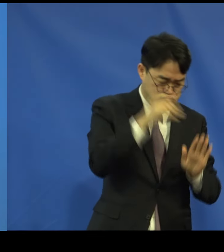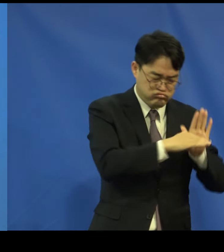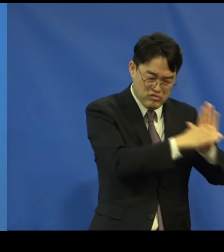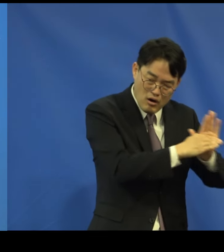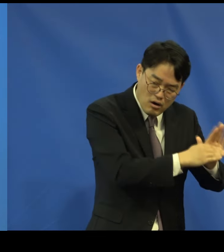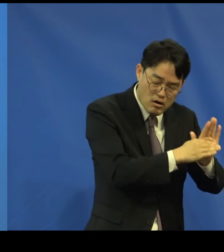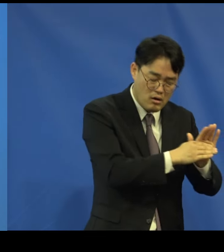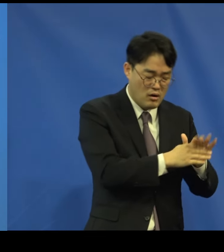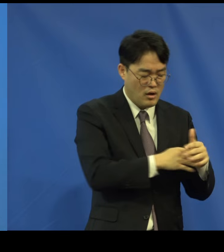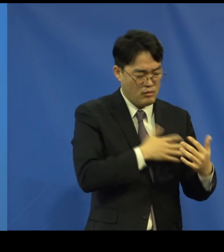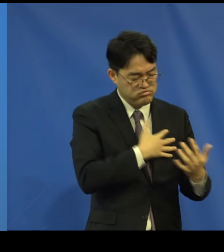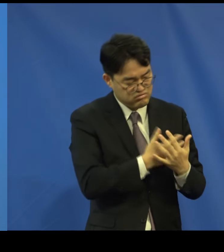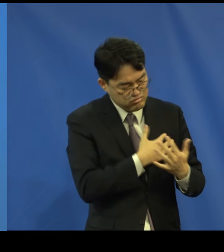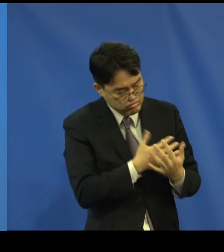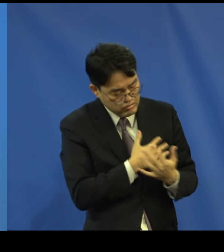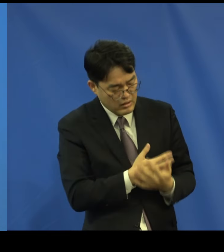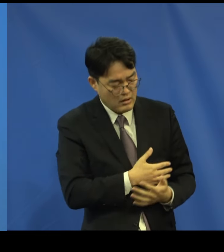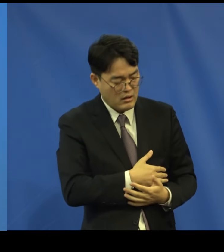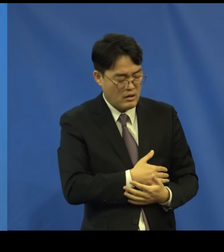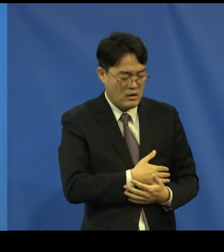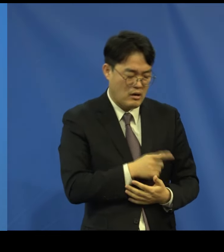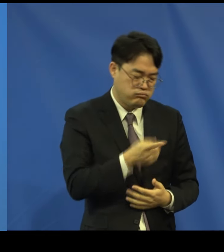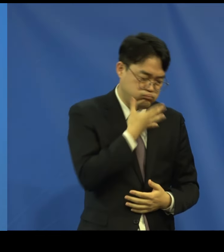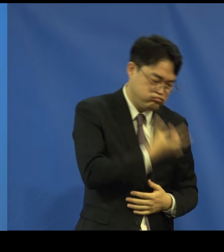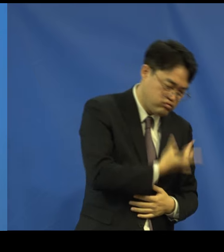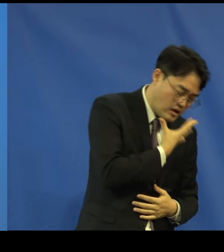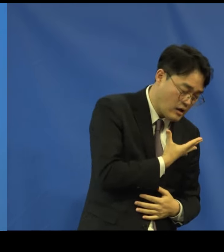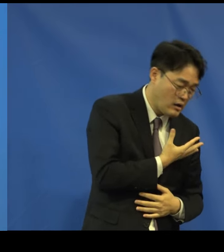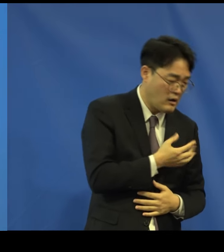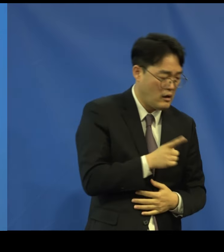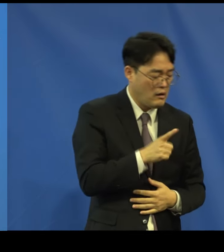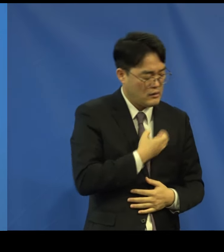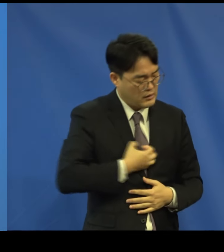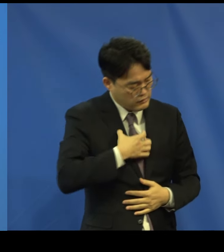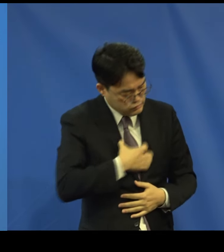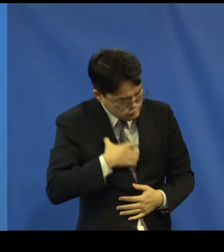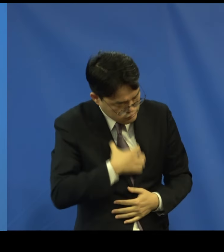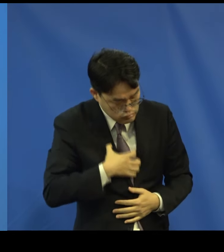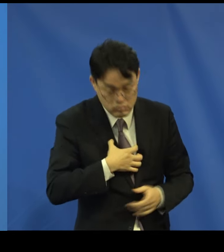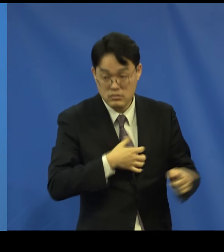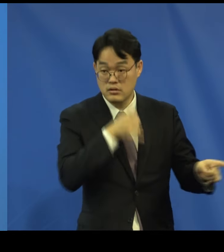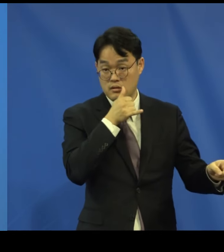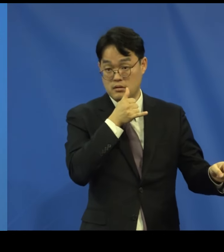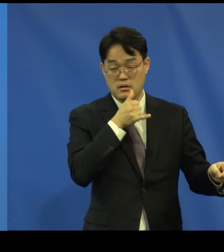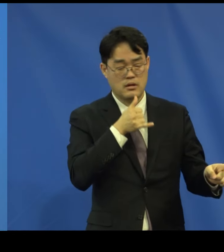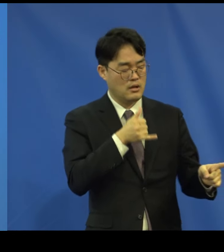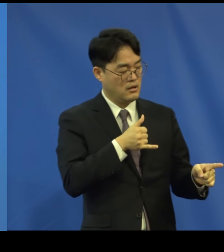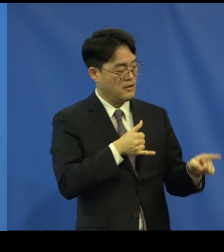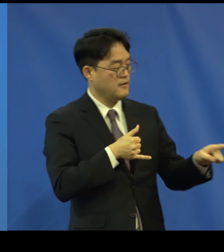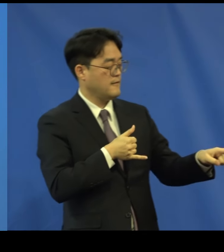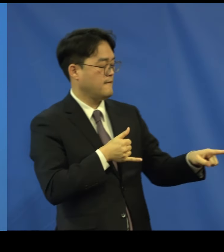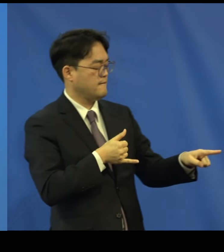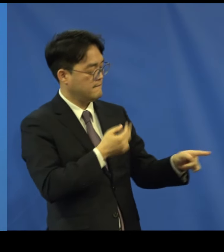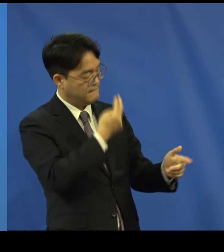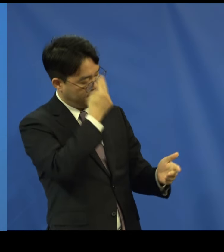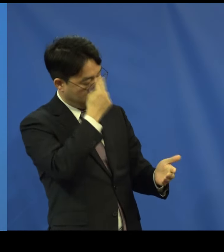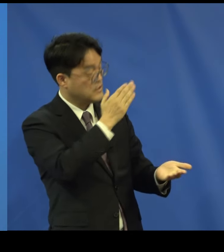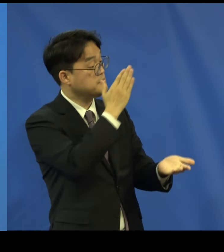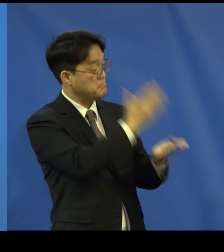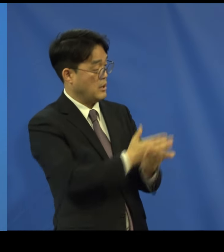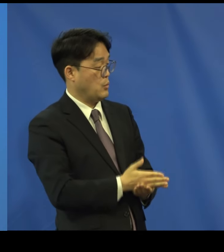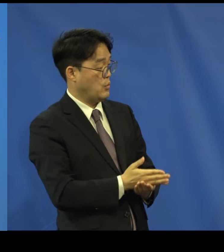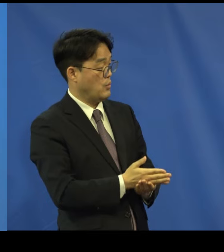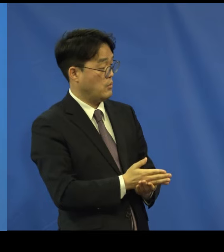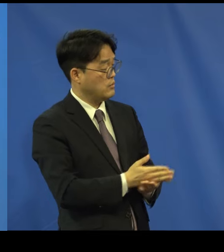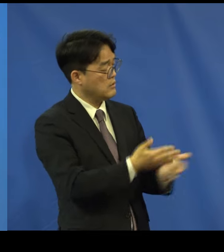대한 닥칠 불길한 마음이에요. 근데 오늘 주님은 나를 믿어라. 내가 떠나는 것은